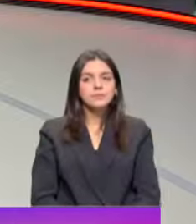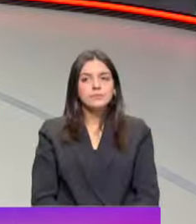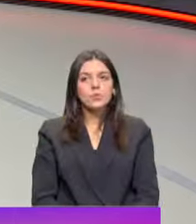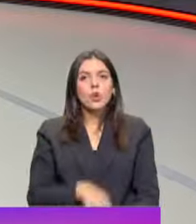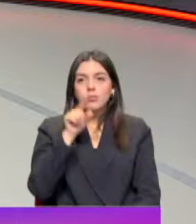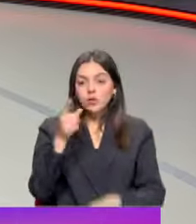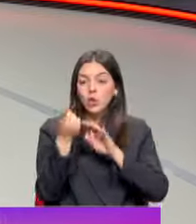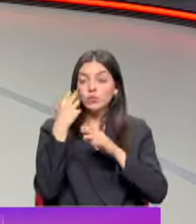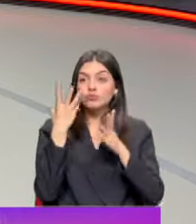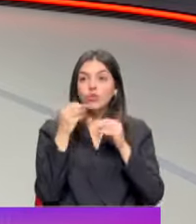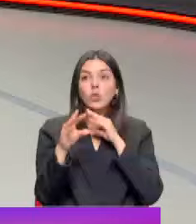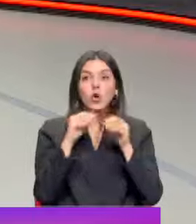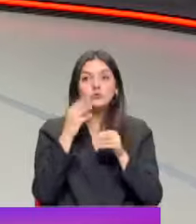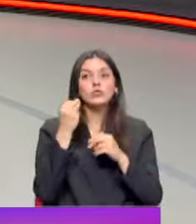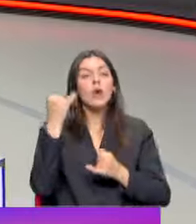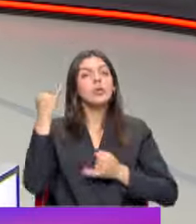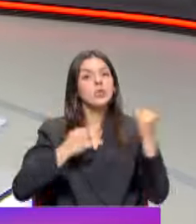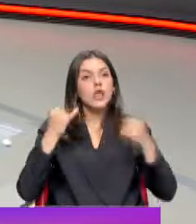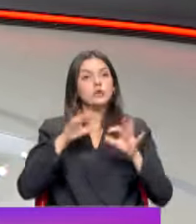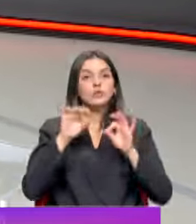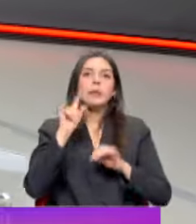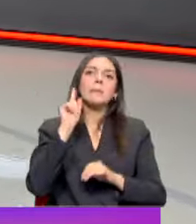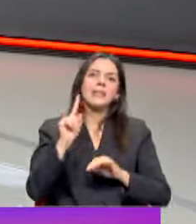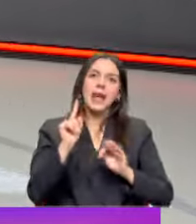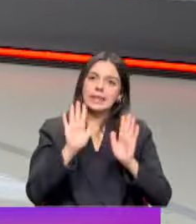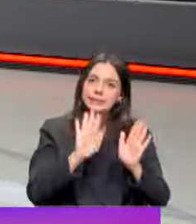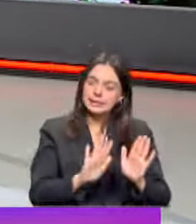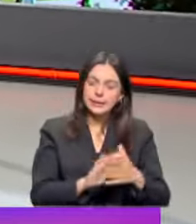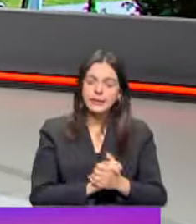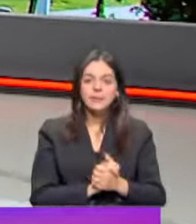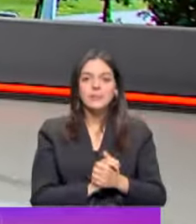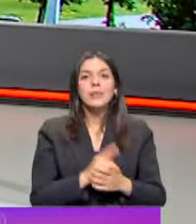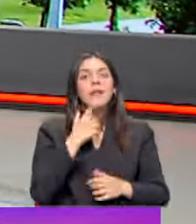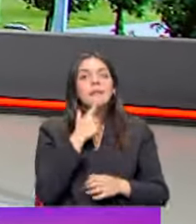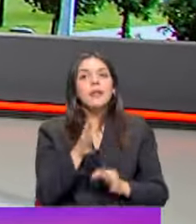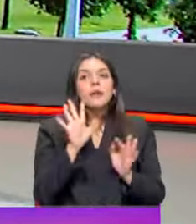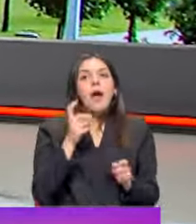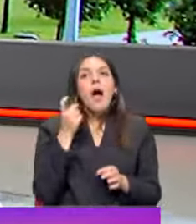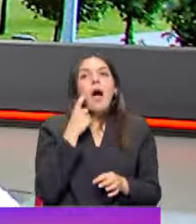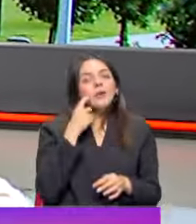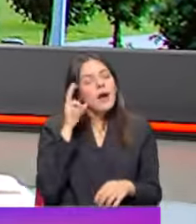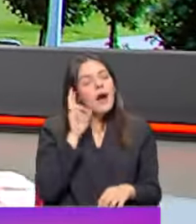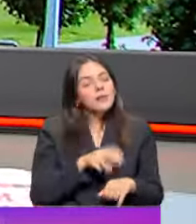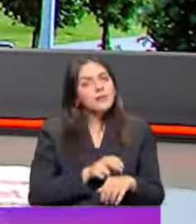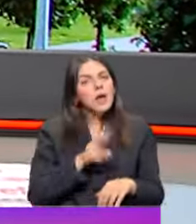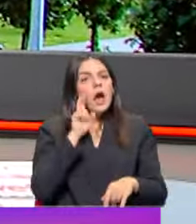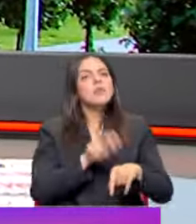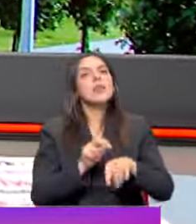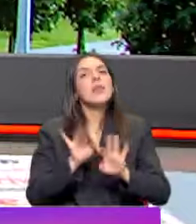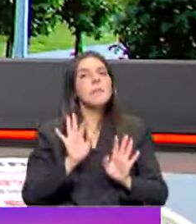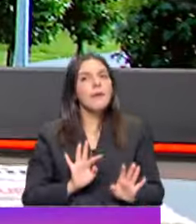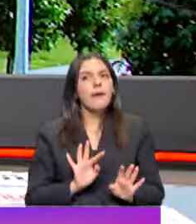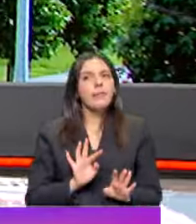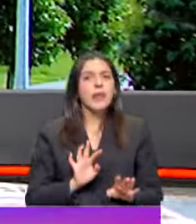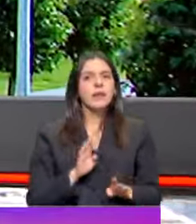Bu da dünün çok konuşulan, çok tartışılan durumlarından bir tanesiydi. Dedik ya Atatürk'ü ananlar, anmayanlar